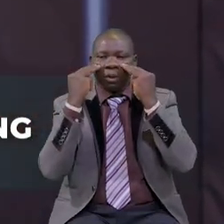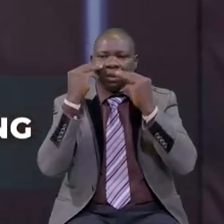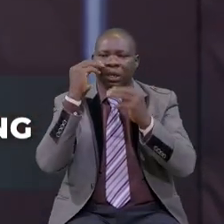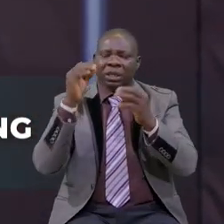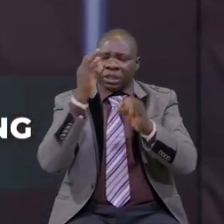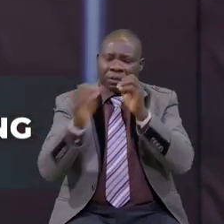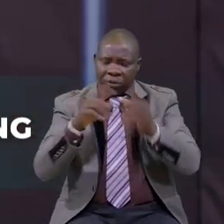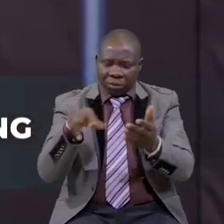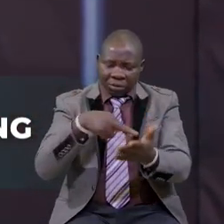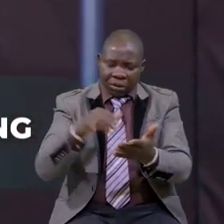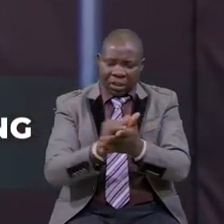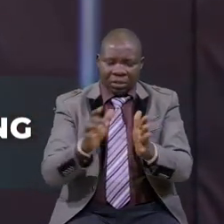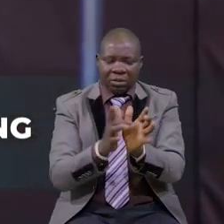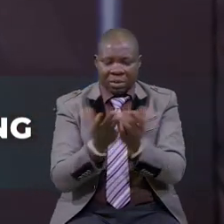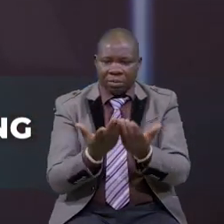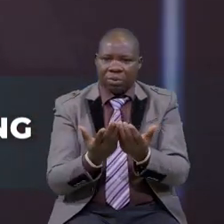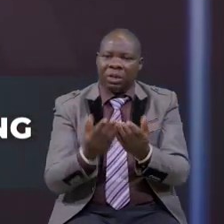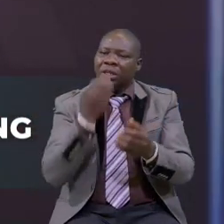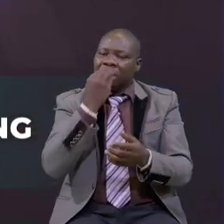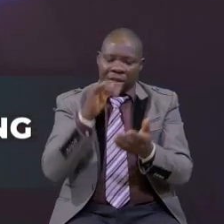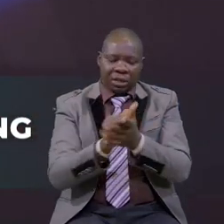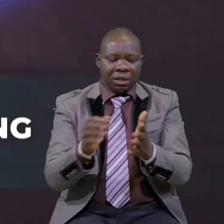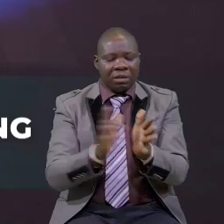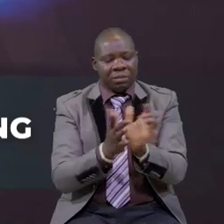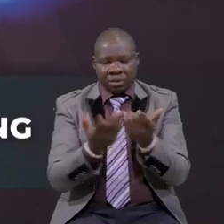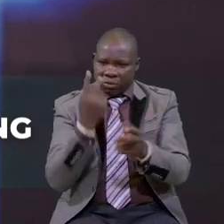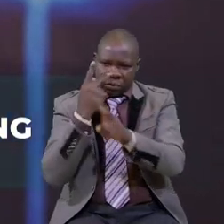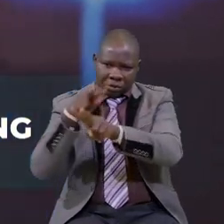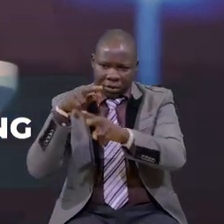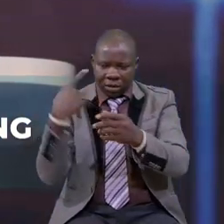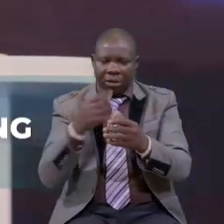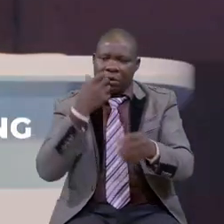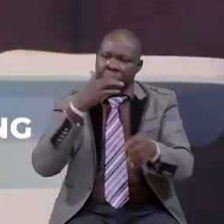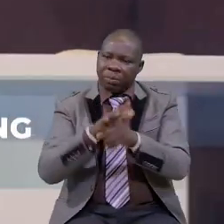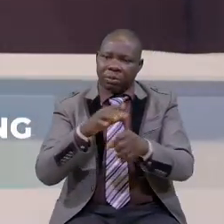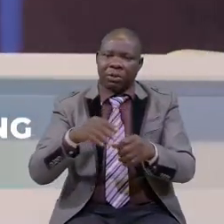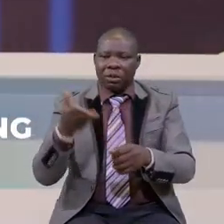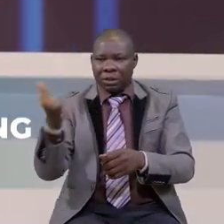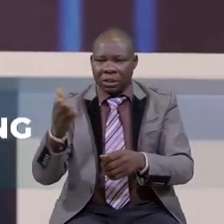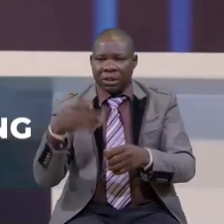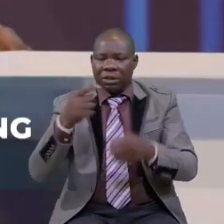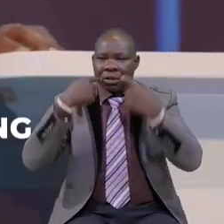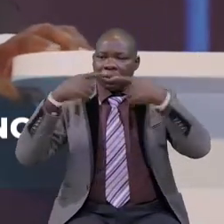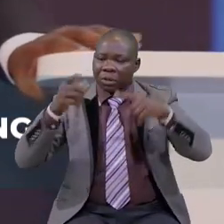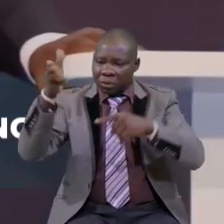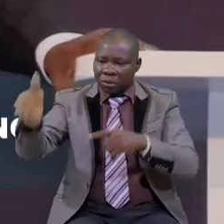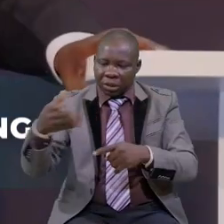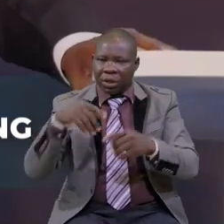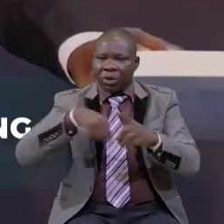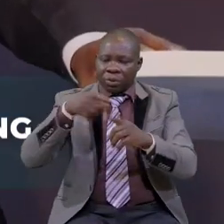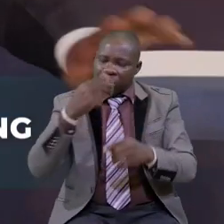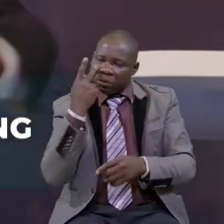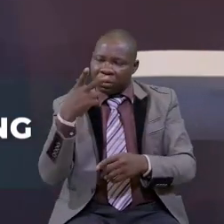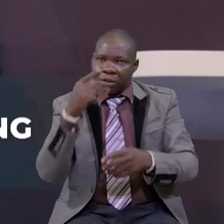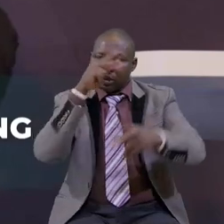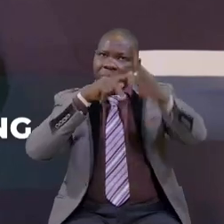lisez ce livre, quand vous voyez les promesses qui s'y trouvent, les proclamations qui sont là-bas, quand vous voyez les préceptes qui s'y trouvent,